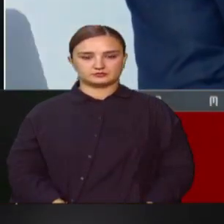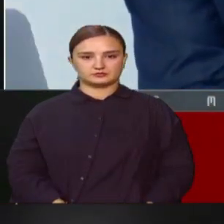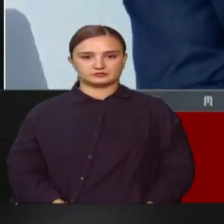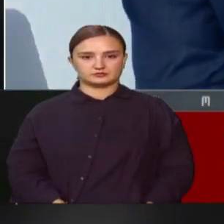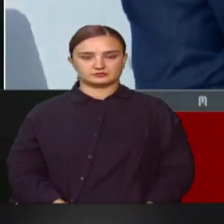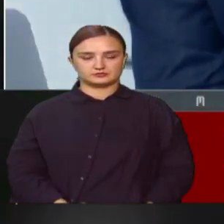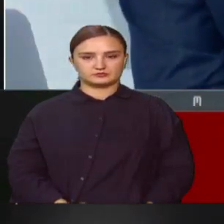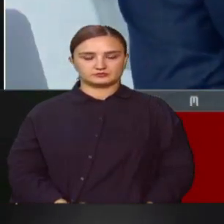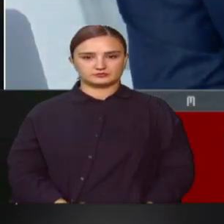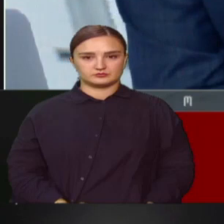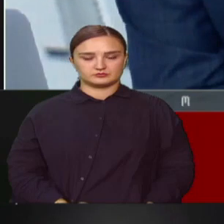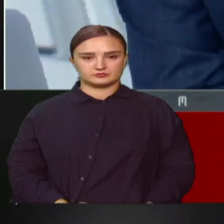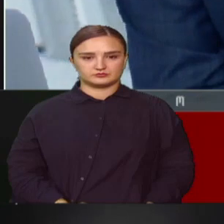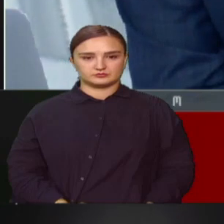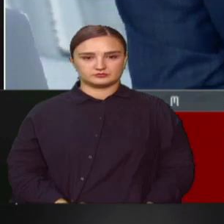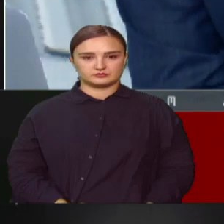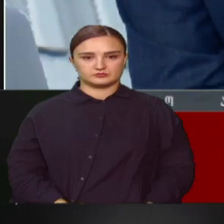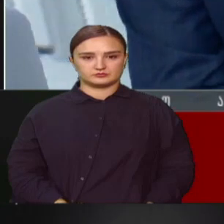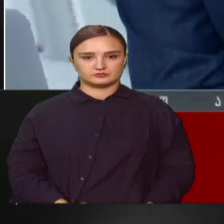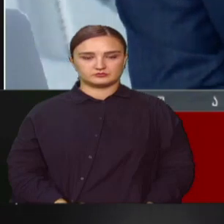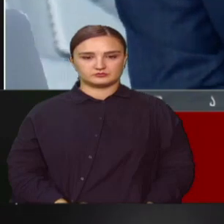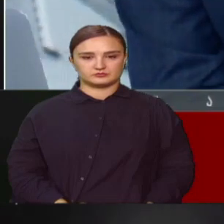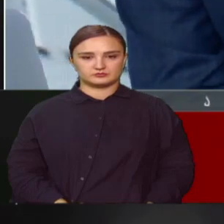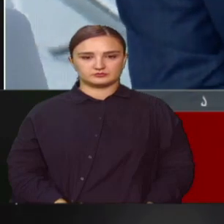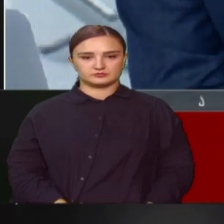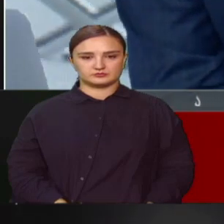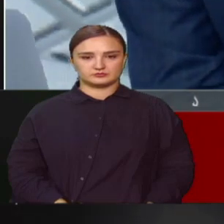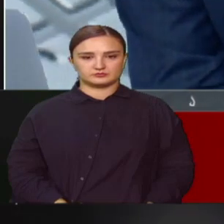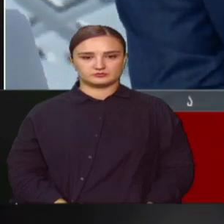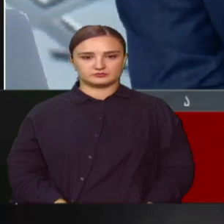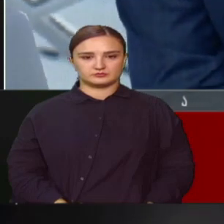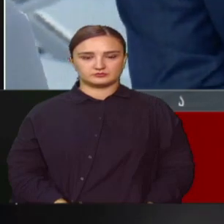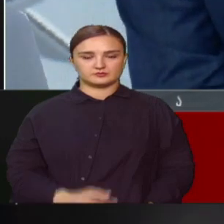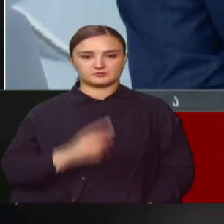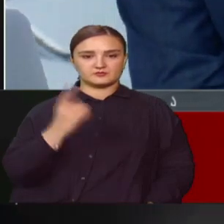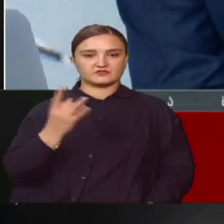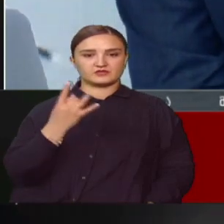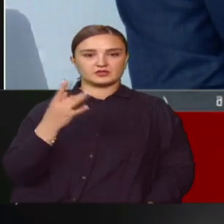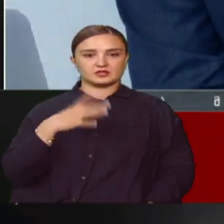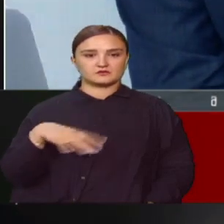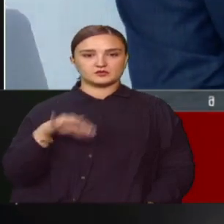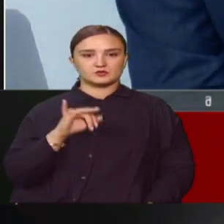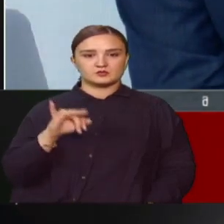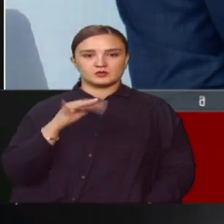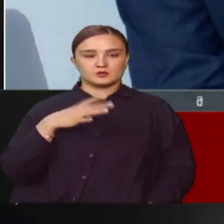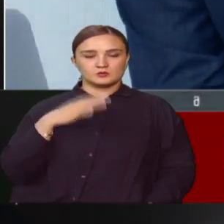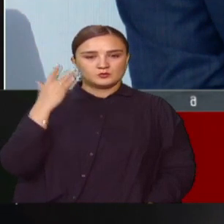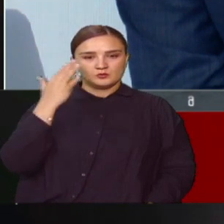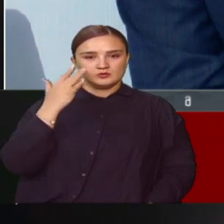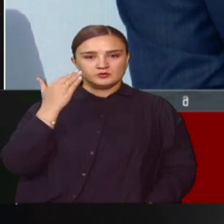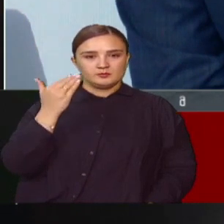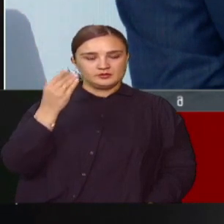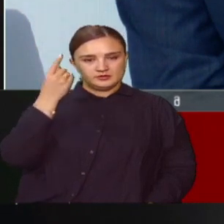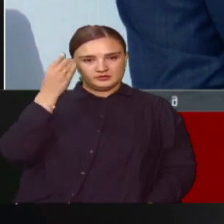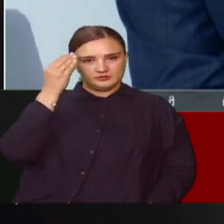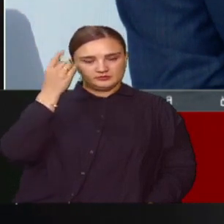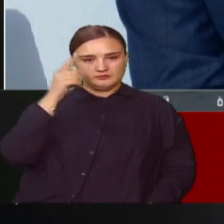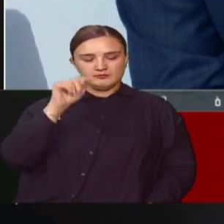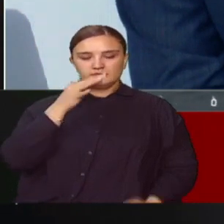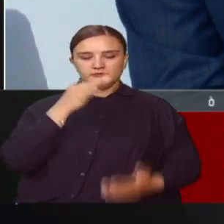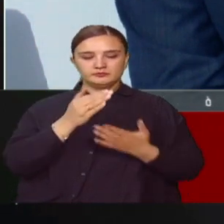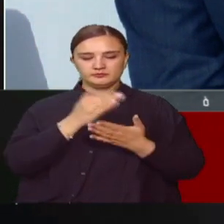იმპიჩმენტის პროცედურას რომ დაუბრუნდეთ რომელიც დამოუკიდებელი საქართველოს ისტორიაში პირველად ხდება ქართული ოცნების ინიციატივით მას შემდეგ